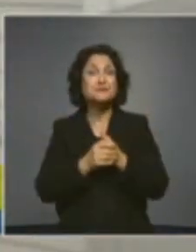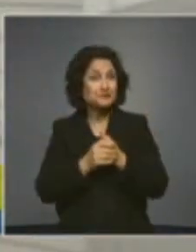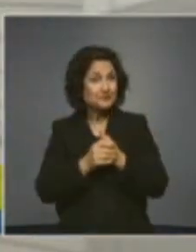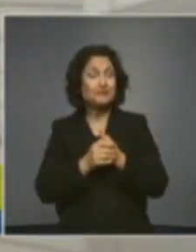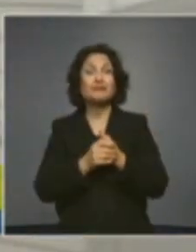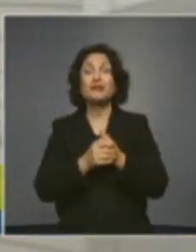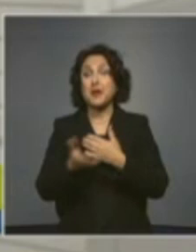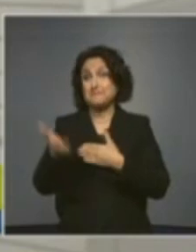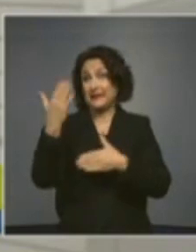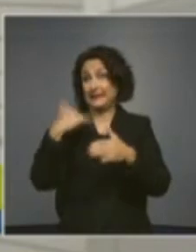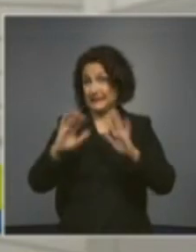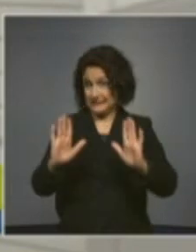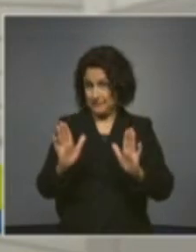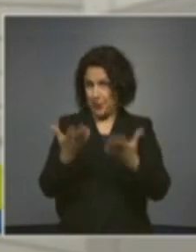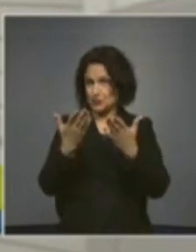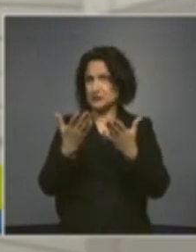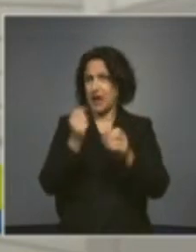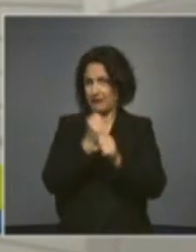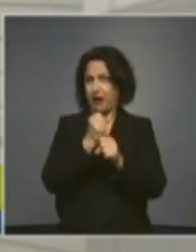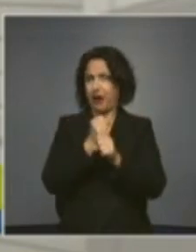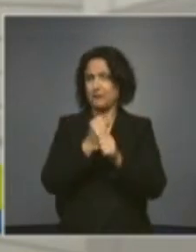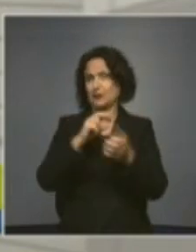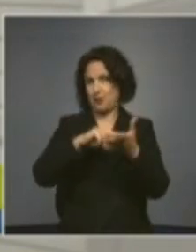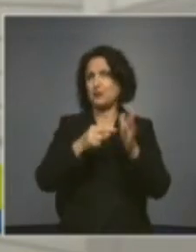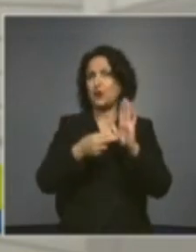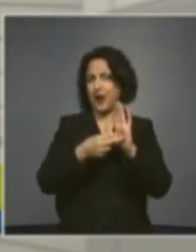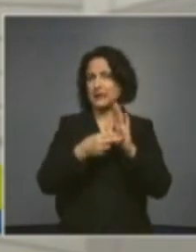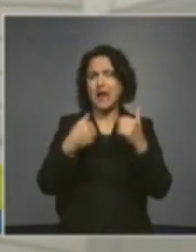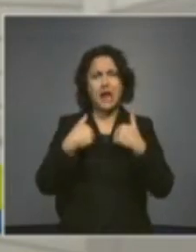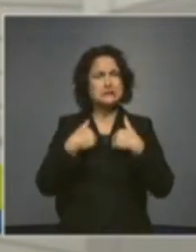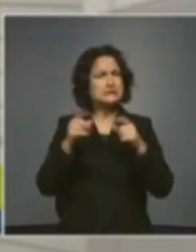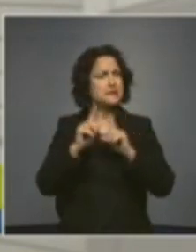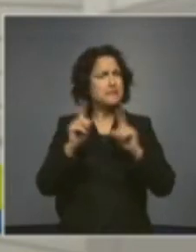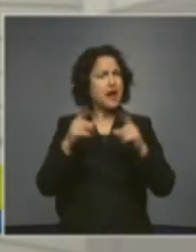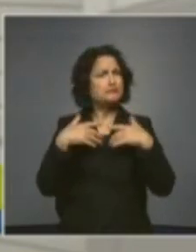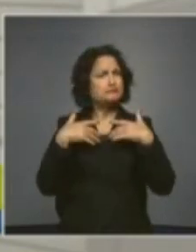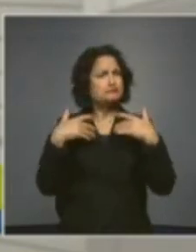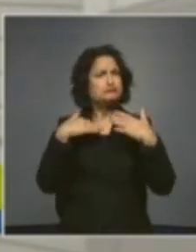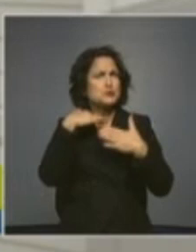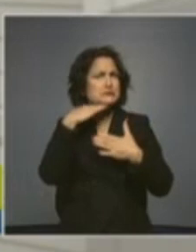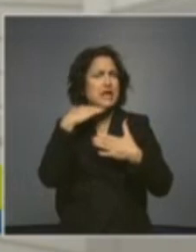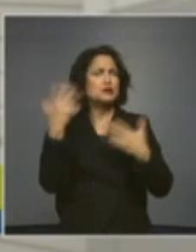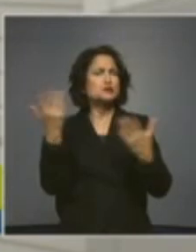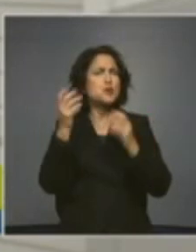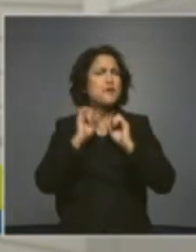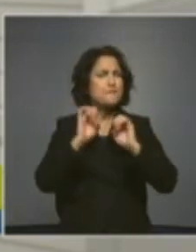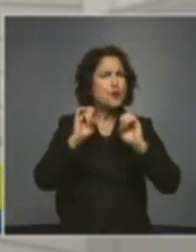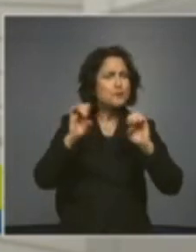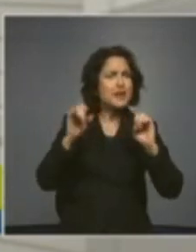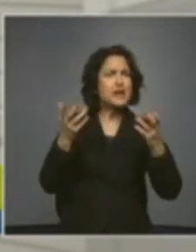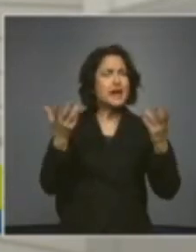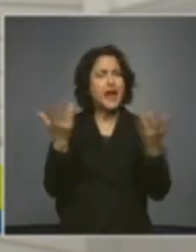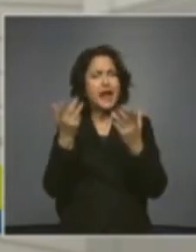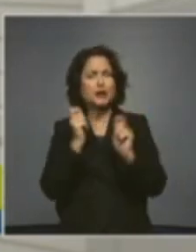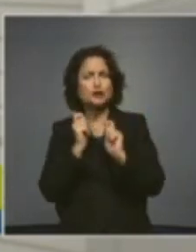преди сам аз да започна работа върху проекта, аз не бях чак толкова информиран за рециклирането, това какъв проблем е в обществото, как се